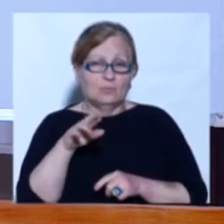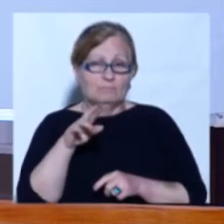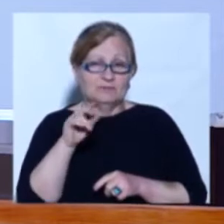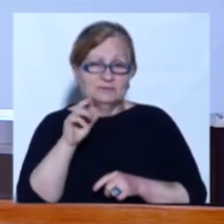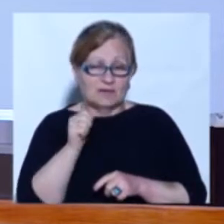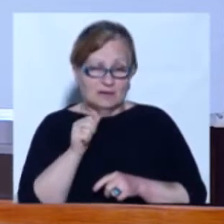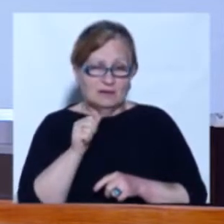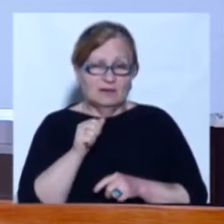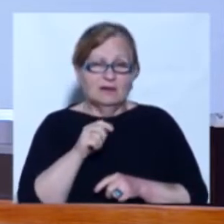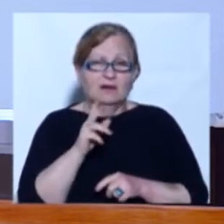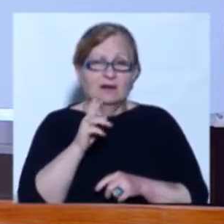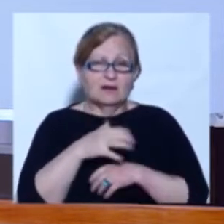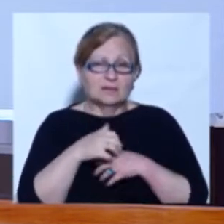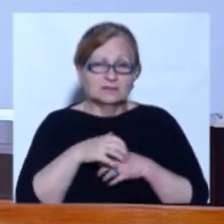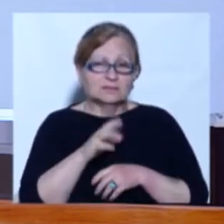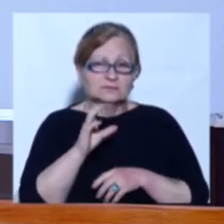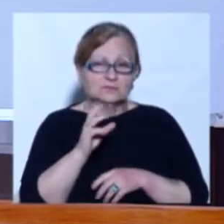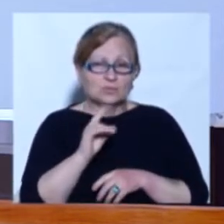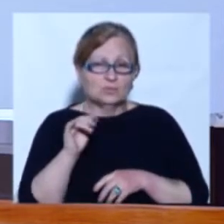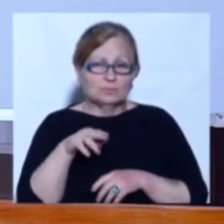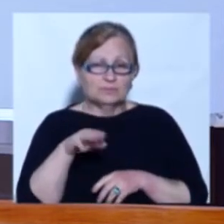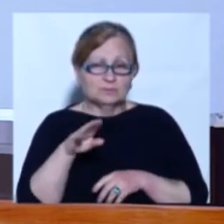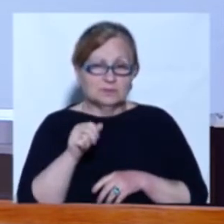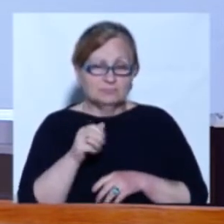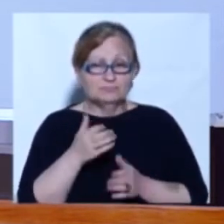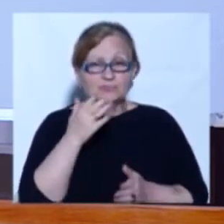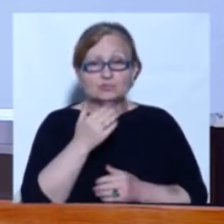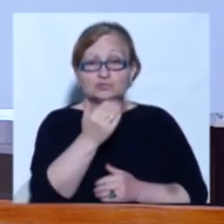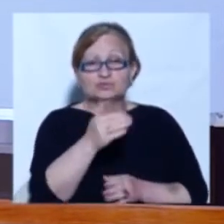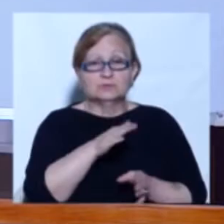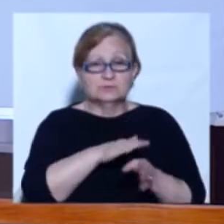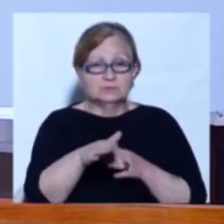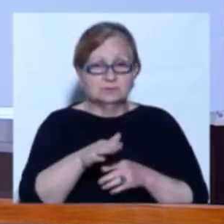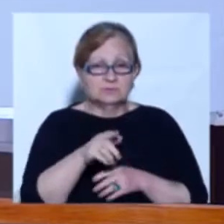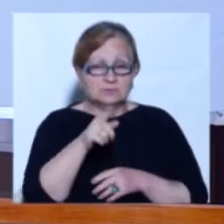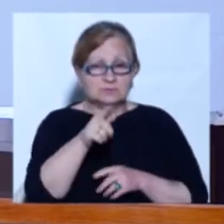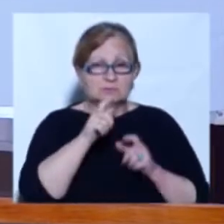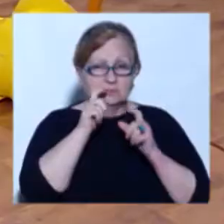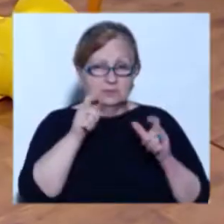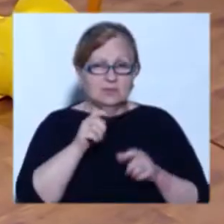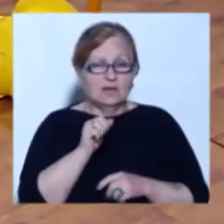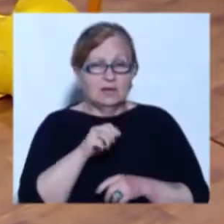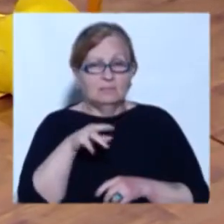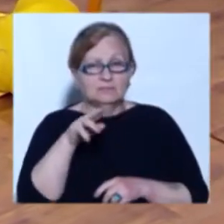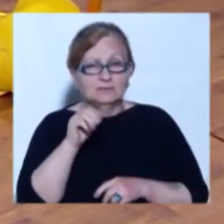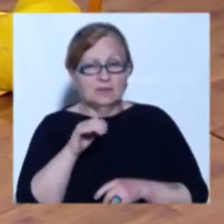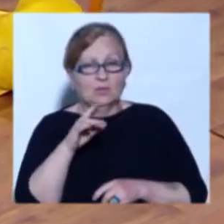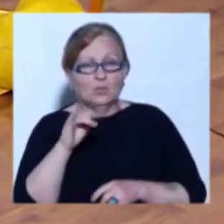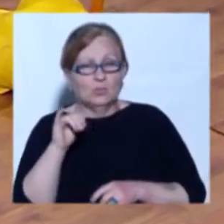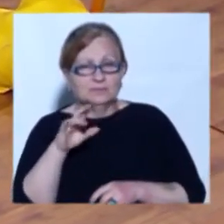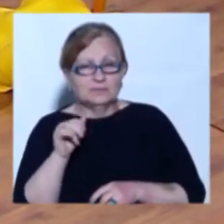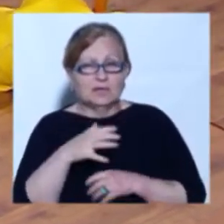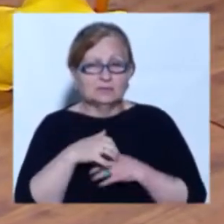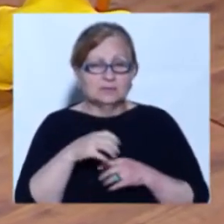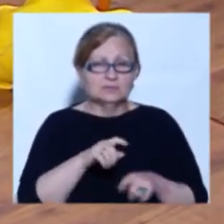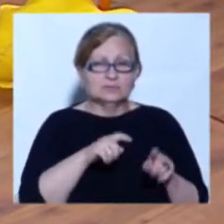გახსოვს გათვლის ფრაზა? თუ შენი შეივსება პირველი, მაშინ შენ უნდა დაიძახო. აბდა, უბდა, კატა,